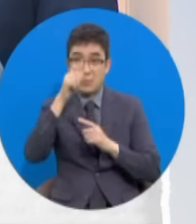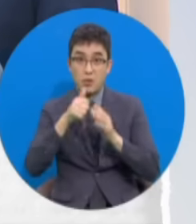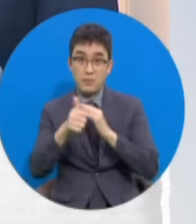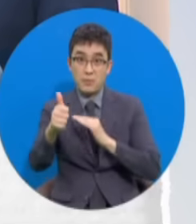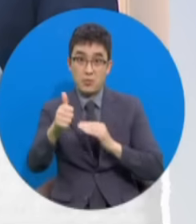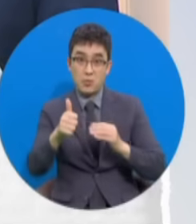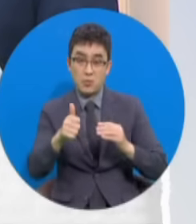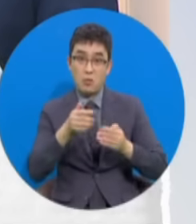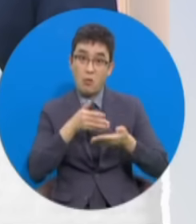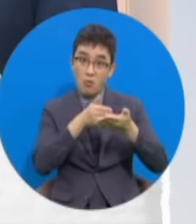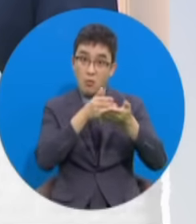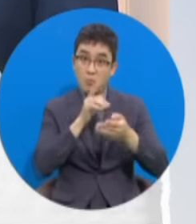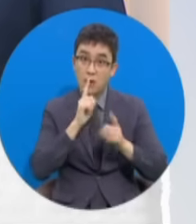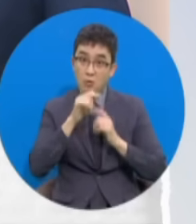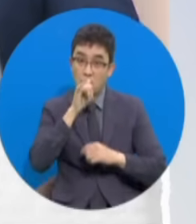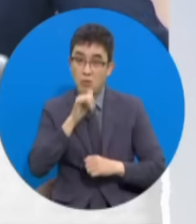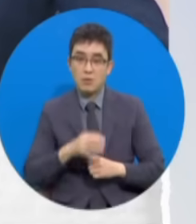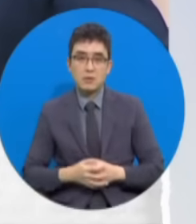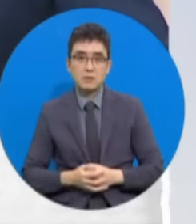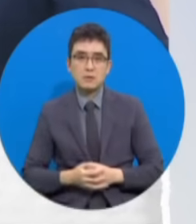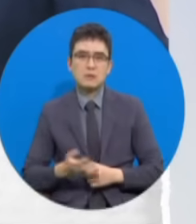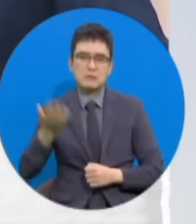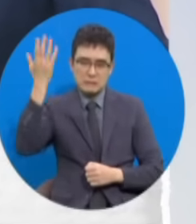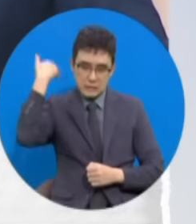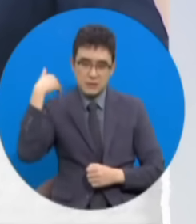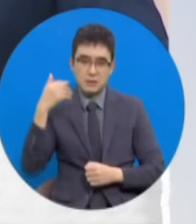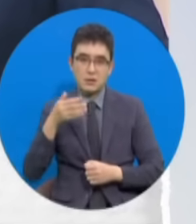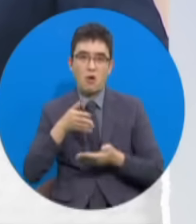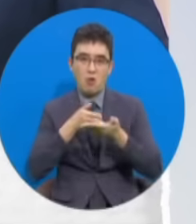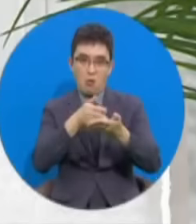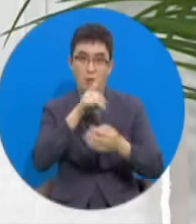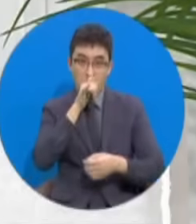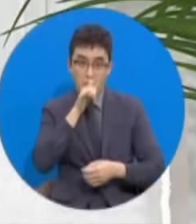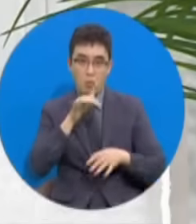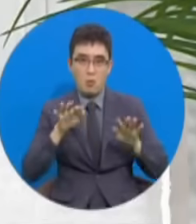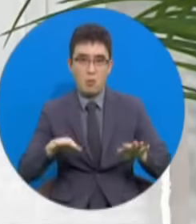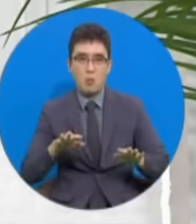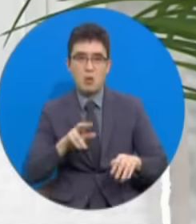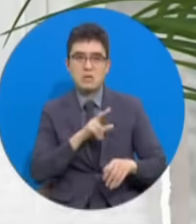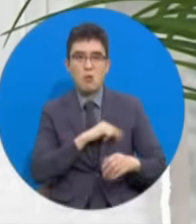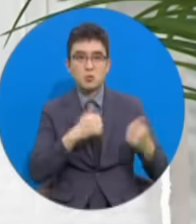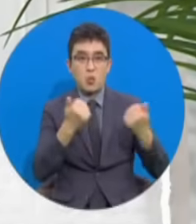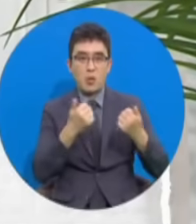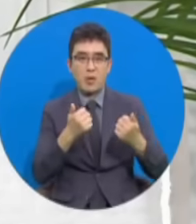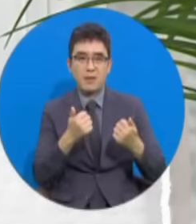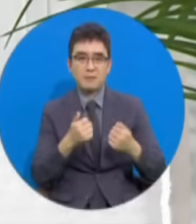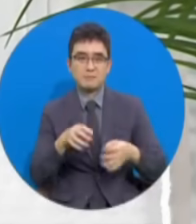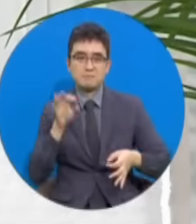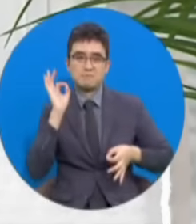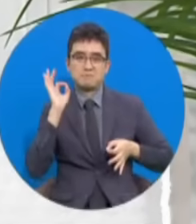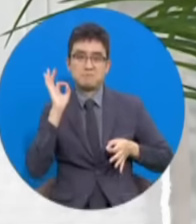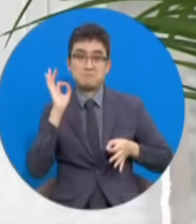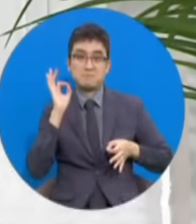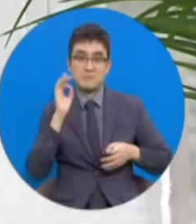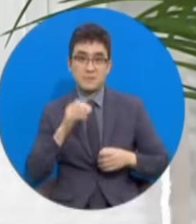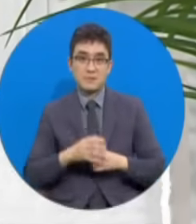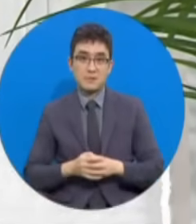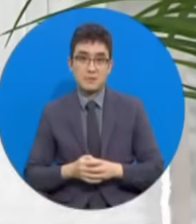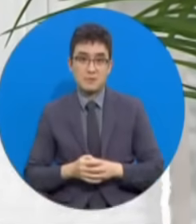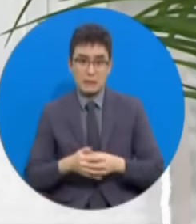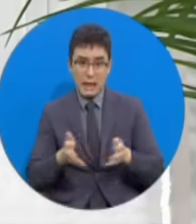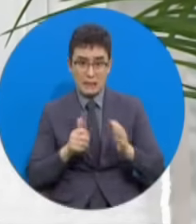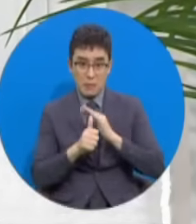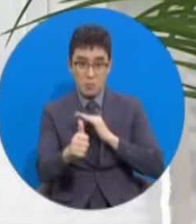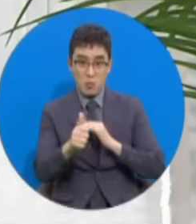이재명 대표는 지난번 의총에서도 몇 번 말씀 주셨는데요. 의원총회에서는 웬만한 말을 아끼십니다. 말을 안 하죠. 잘. 왜냐하면 예. 대표가